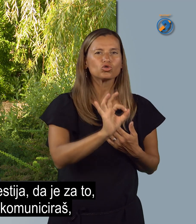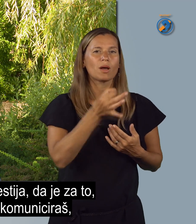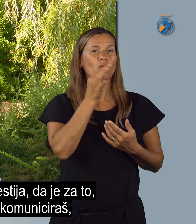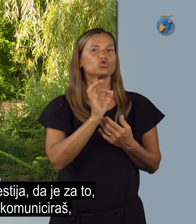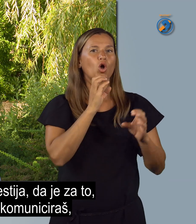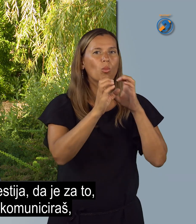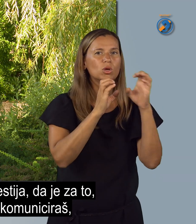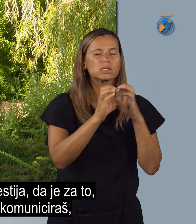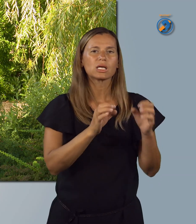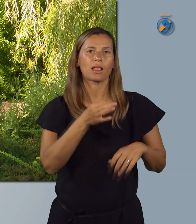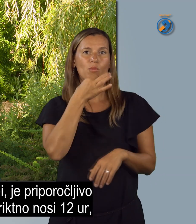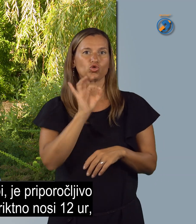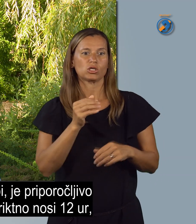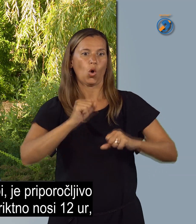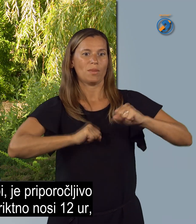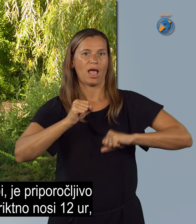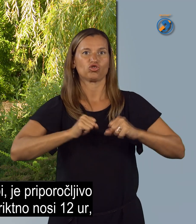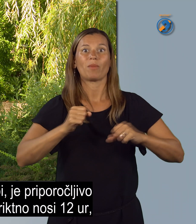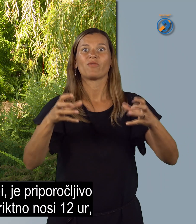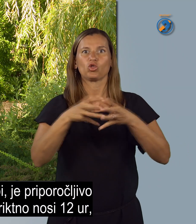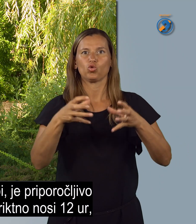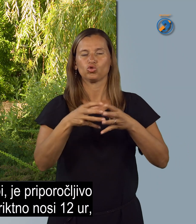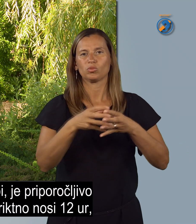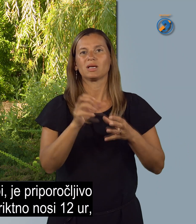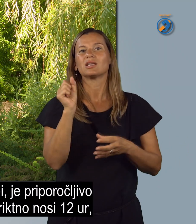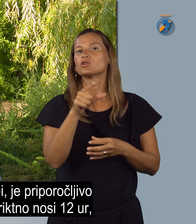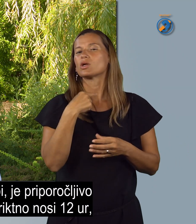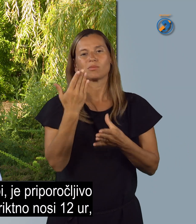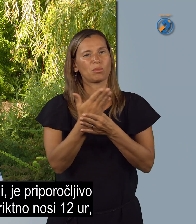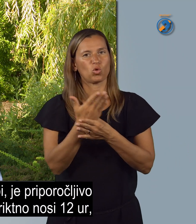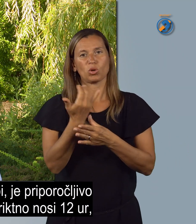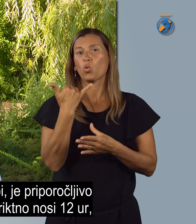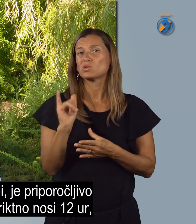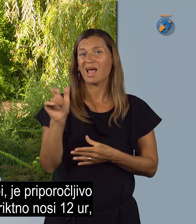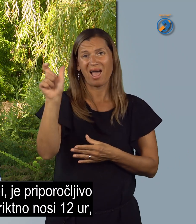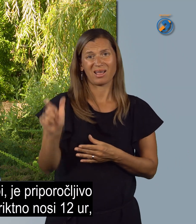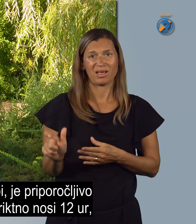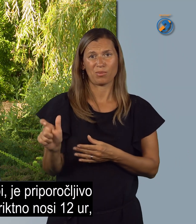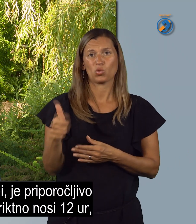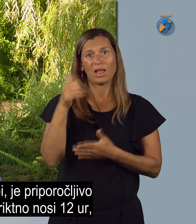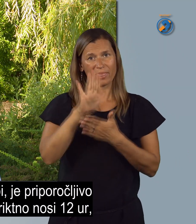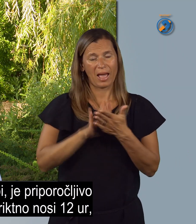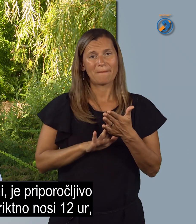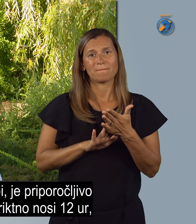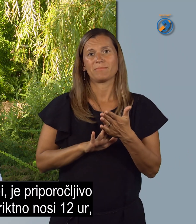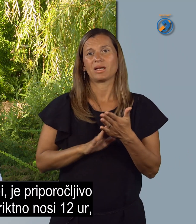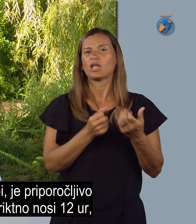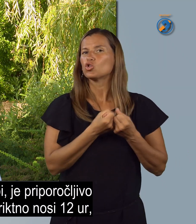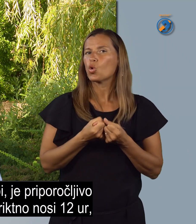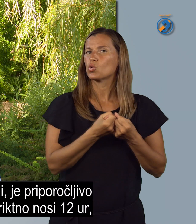boljše, da boljše komuniciraš, boljše se obnašaš v družbi, je priporočljivo vsakomur, da ga